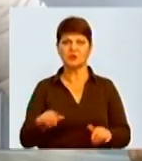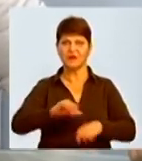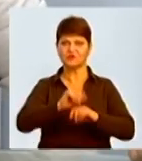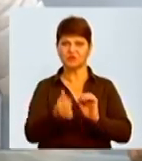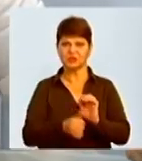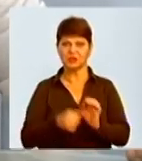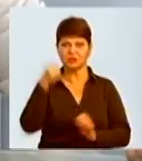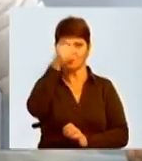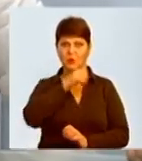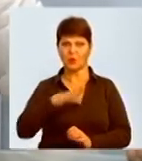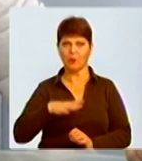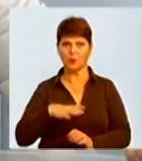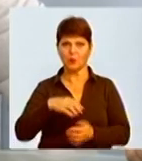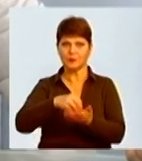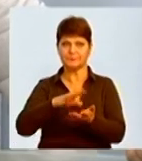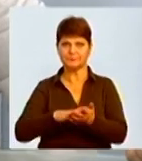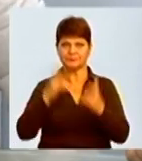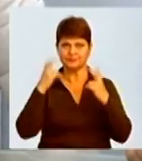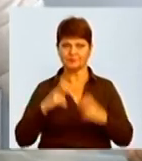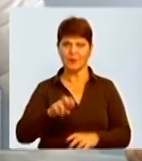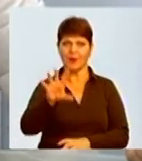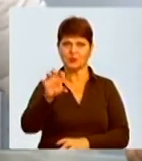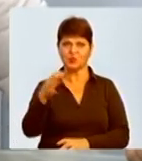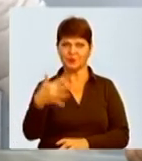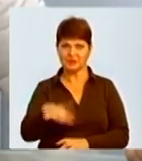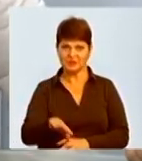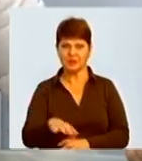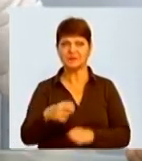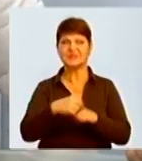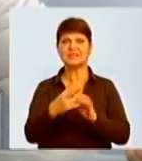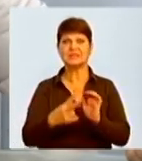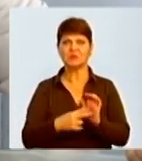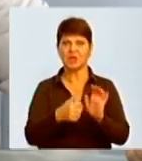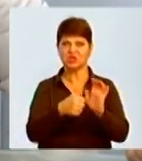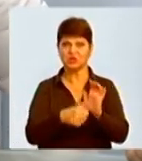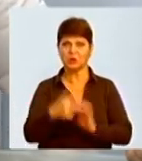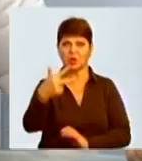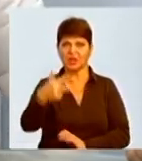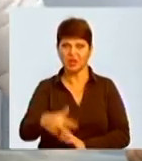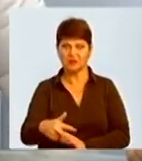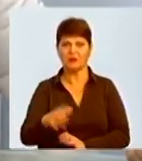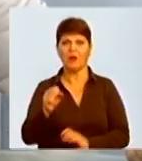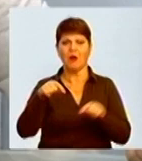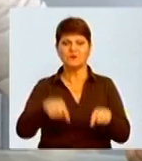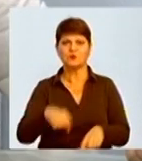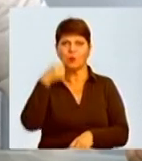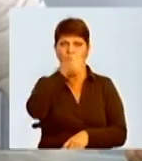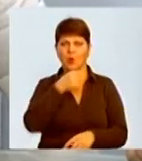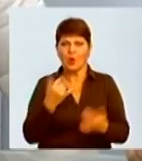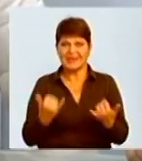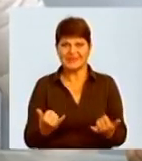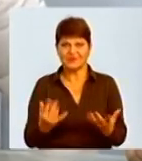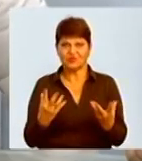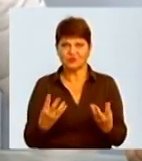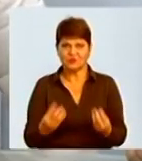році було діагностовано 550 випадків, в 2017-му 630, то в цьому році, на сьогоднішній вже день,